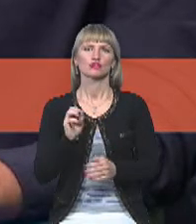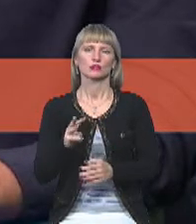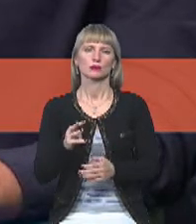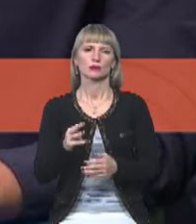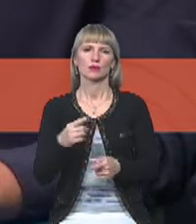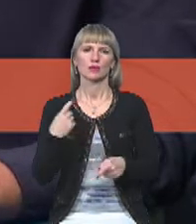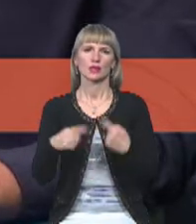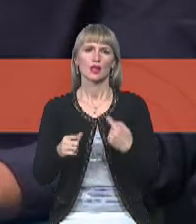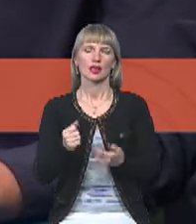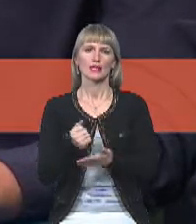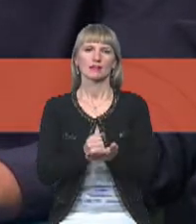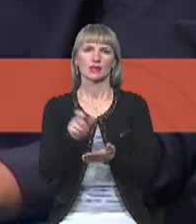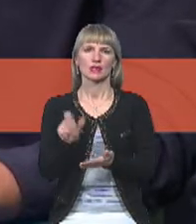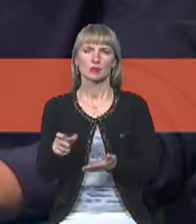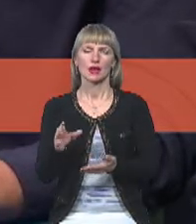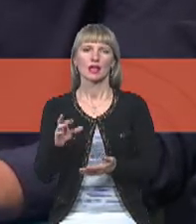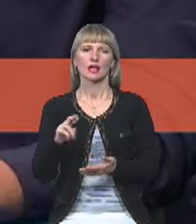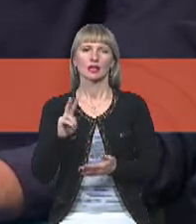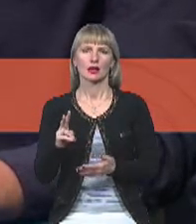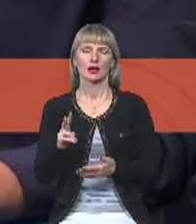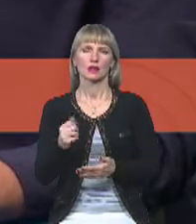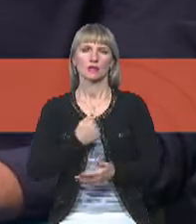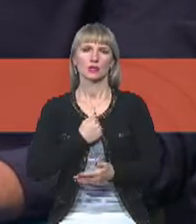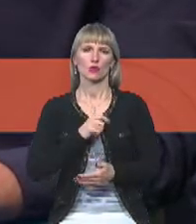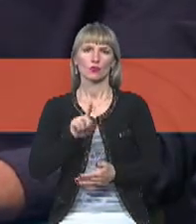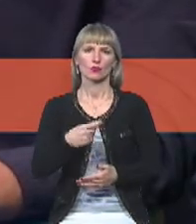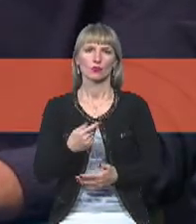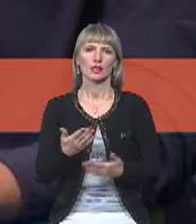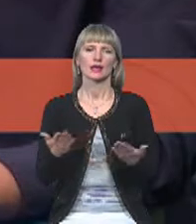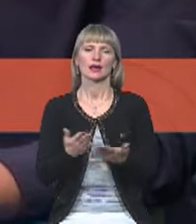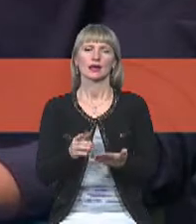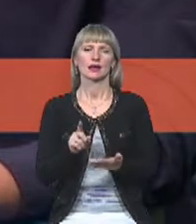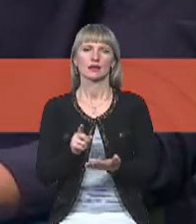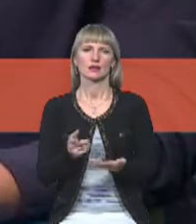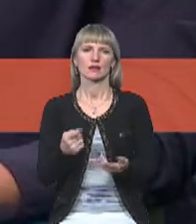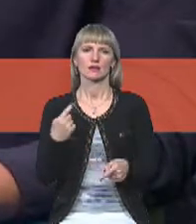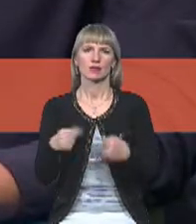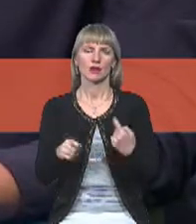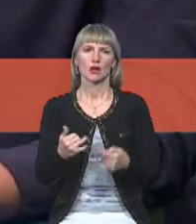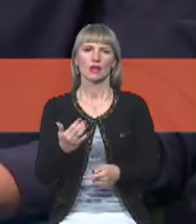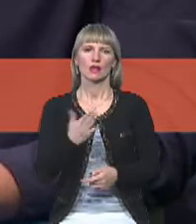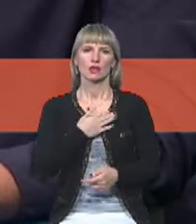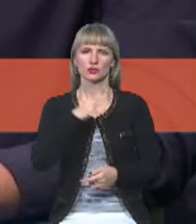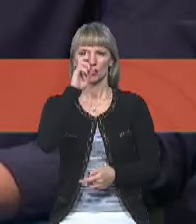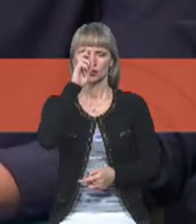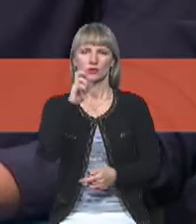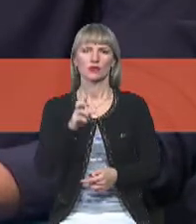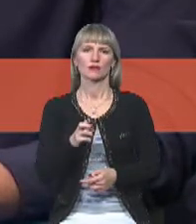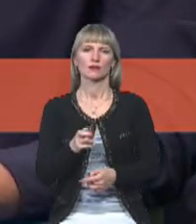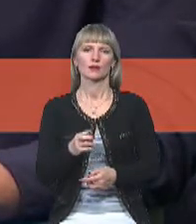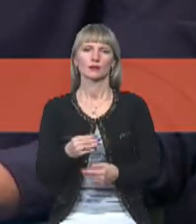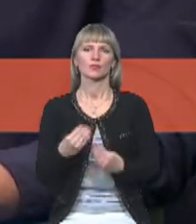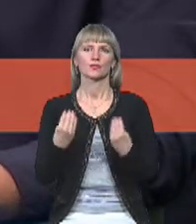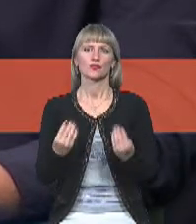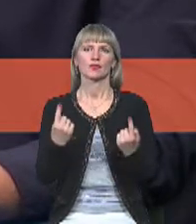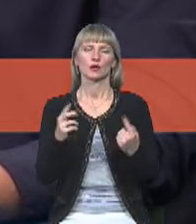резервісти від військовозобов'язаних? По повноваженням, можливо, чи соціальним якимось забезпеченням? Ну, наша держава приділяє